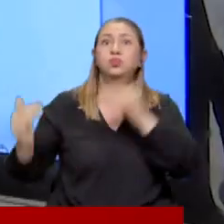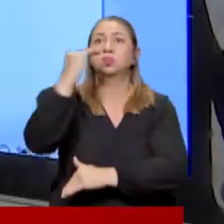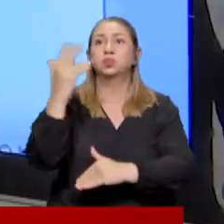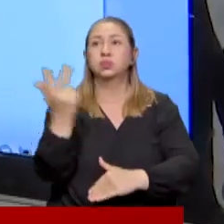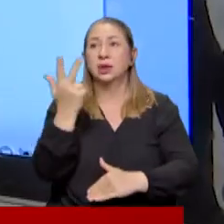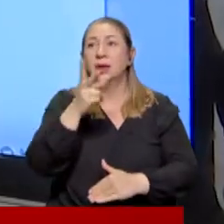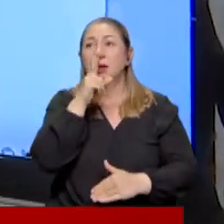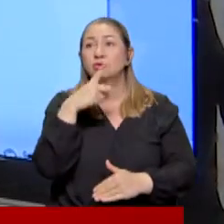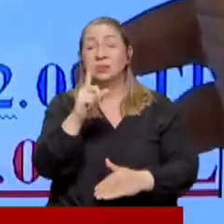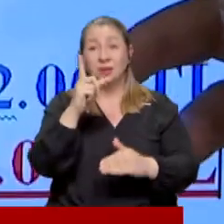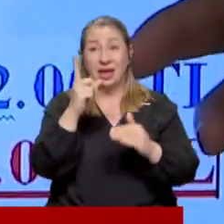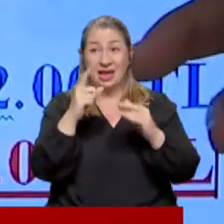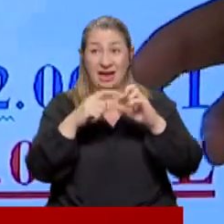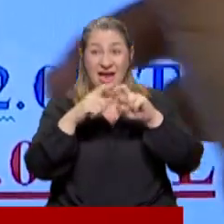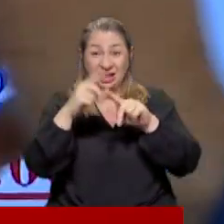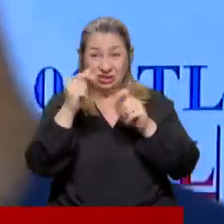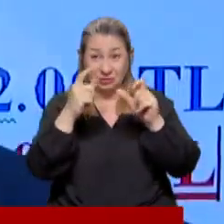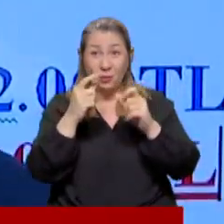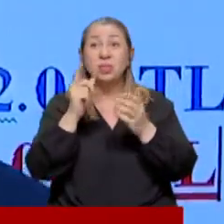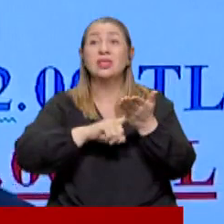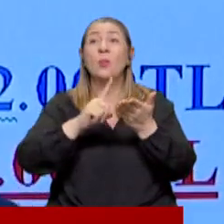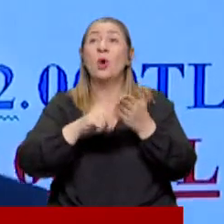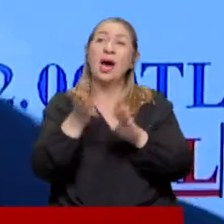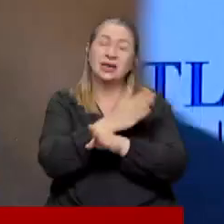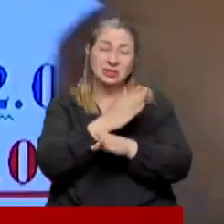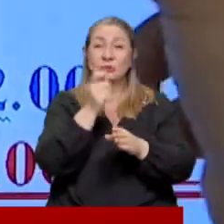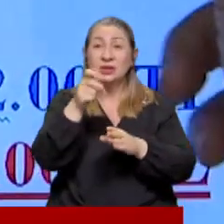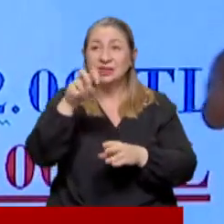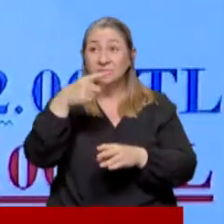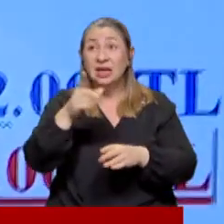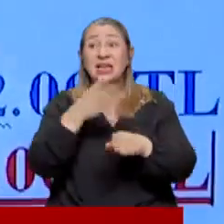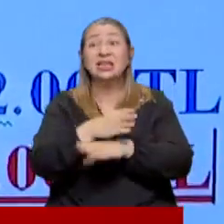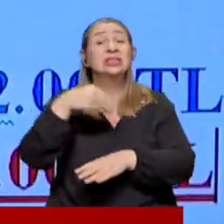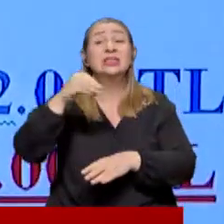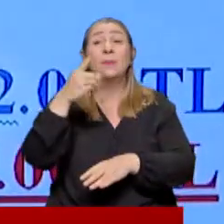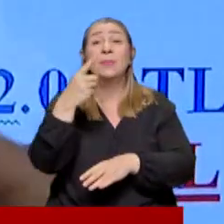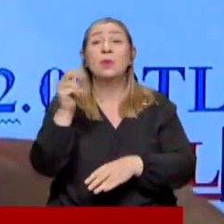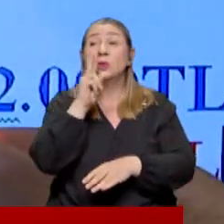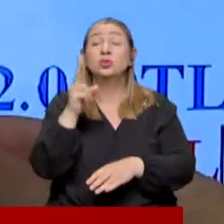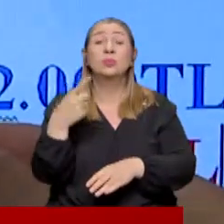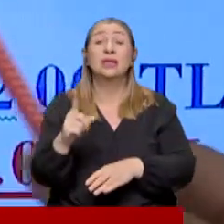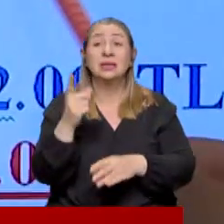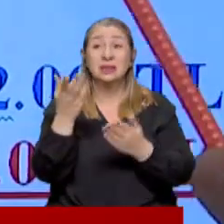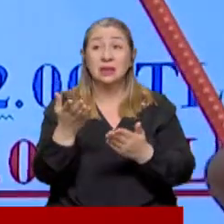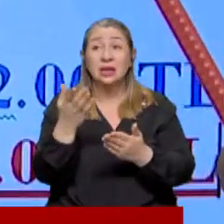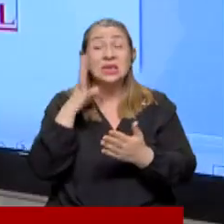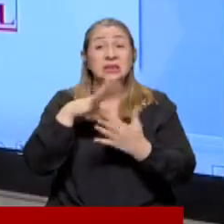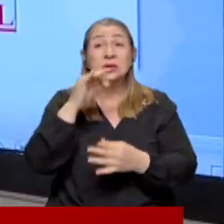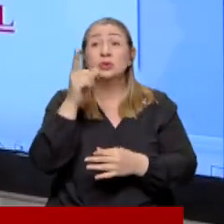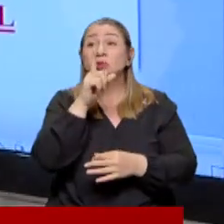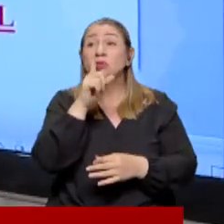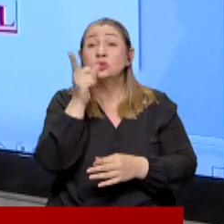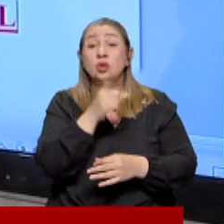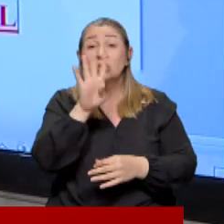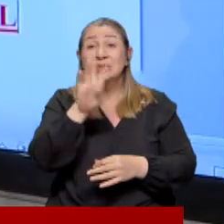sınırı yok cüzdan kralı bu hiç bedelin tapu aç ödemesi 8 bin lira Onun gerçek satış değeri ise 1 milyon 200 bin bandında insanlar